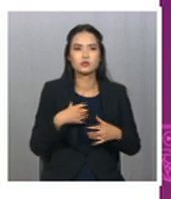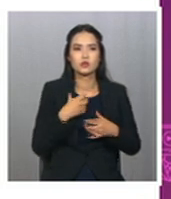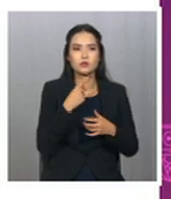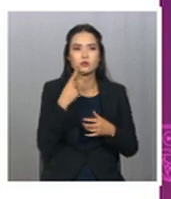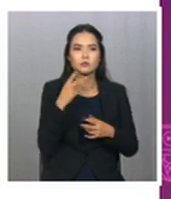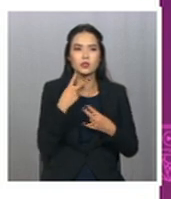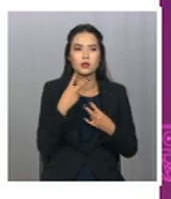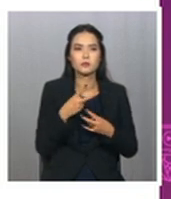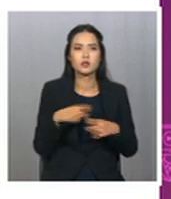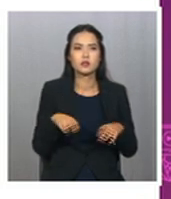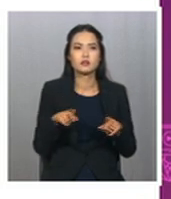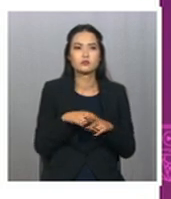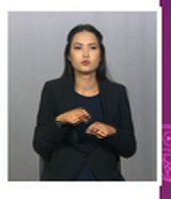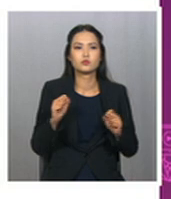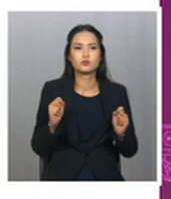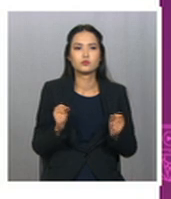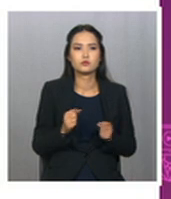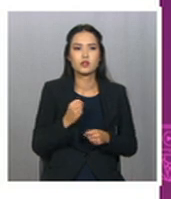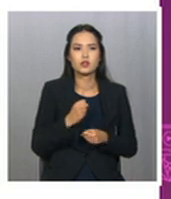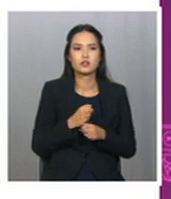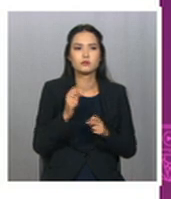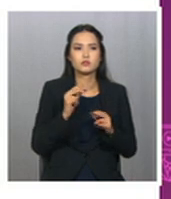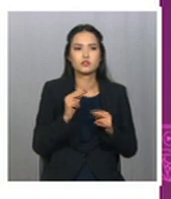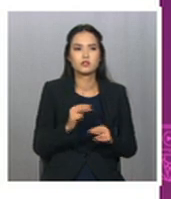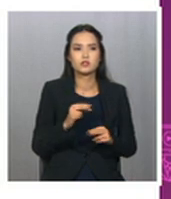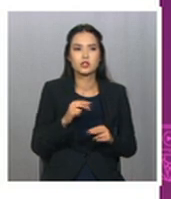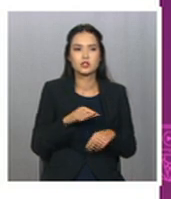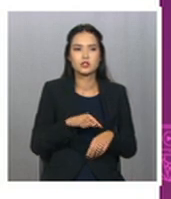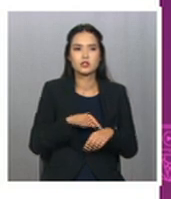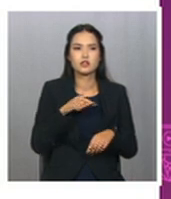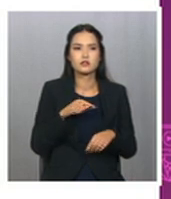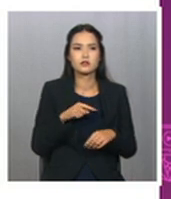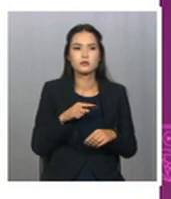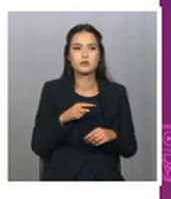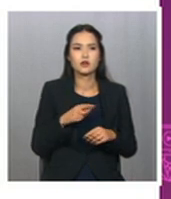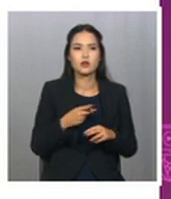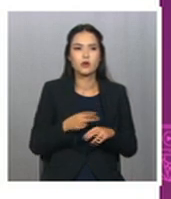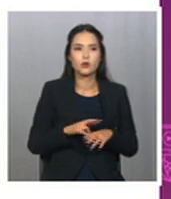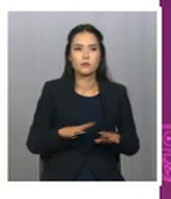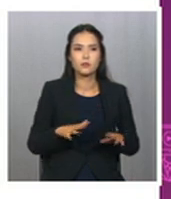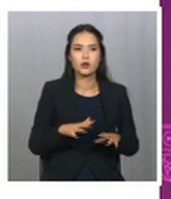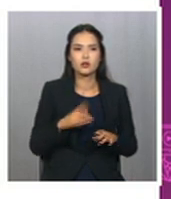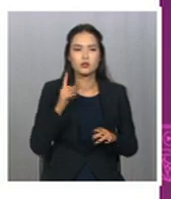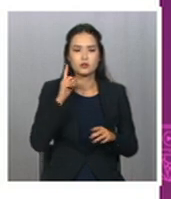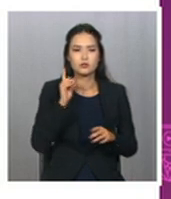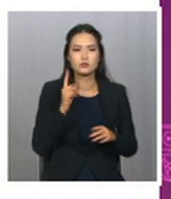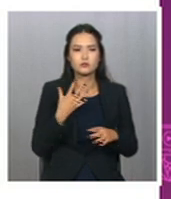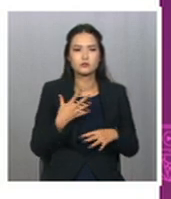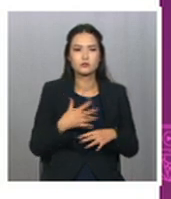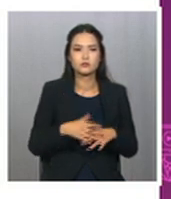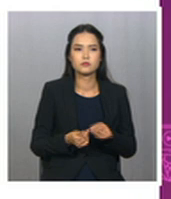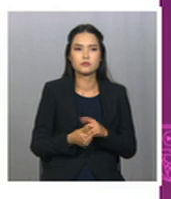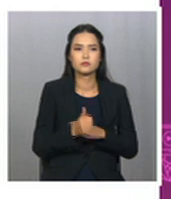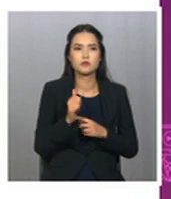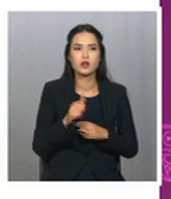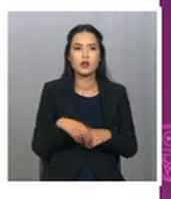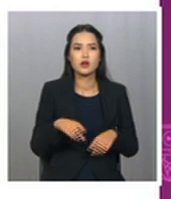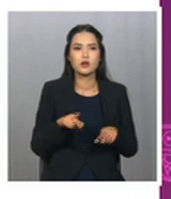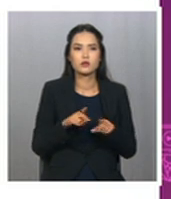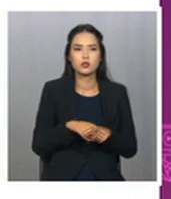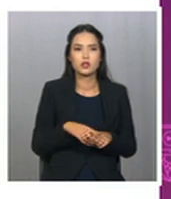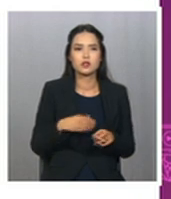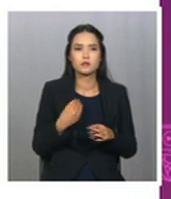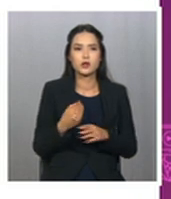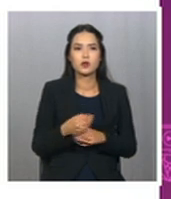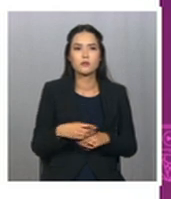бірте-бірте суықта қатал шындықтарды сезіп қана қоймай, ұға бастайды. Содан барып, әуелгі үнсіз